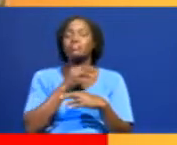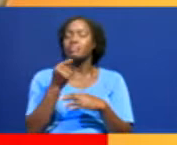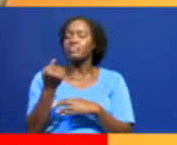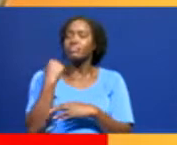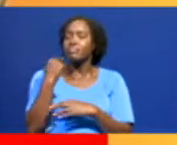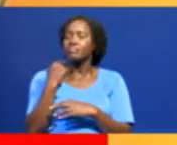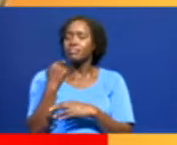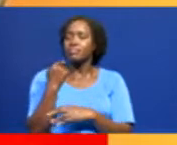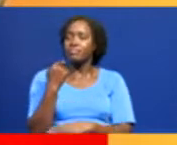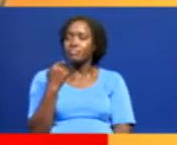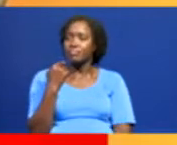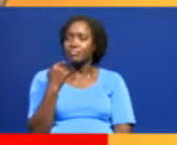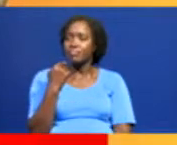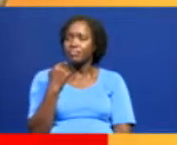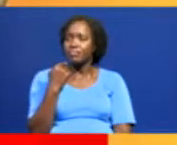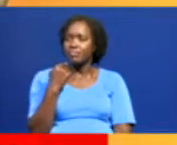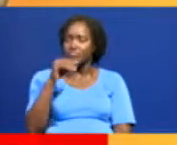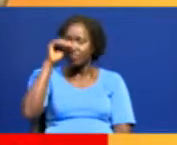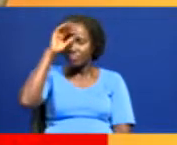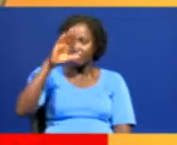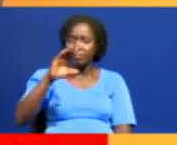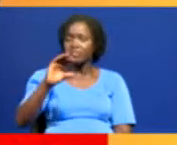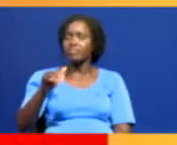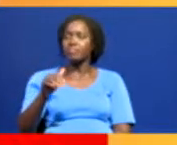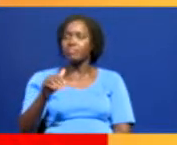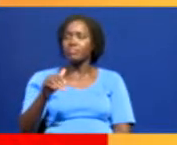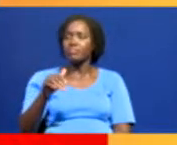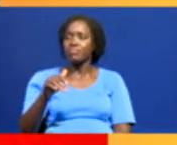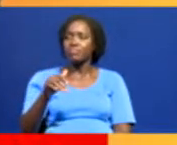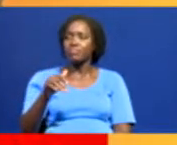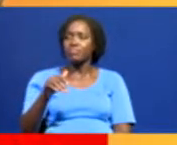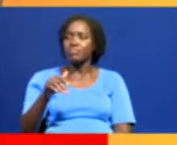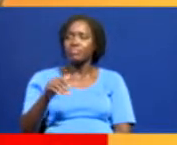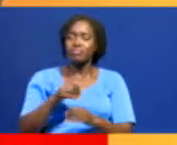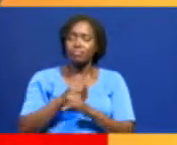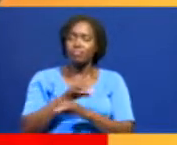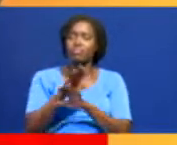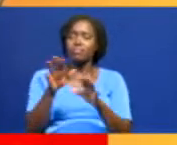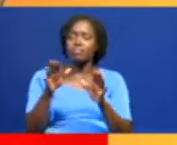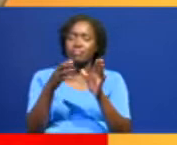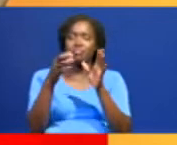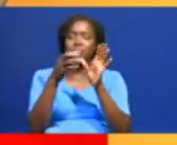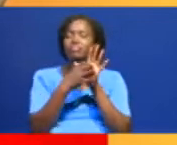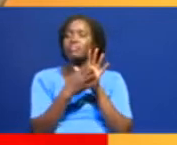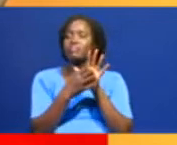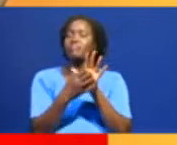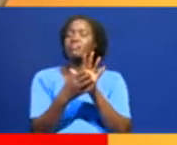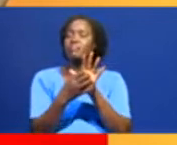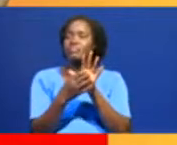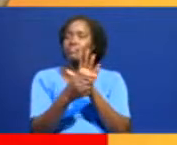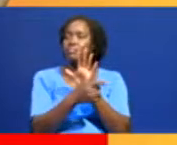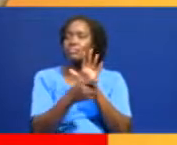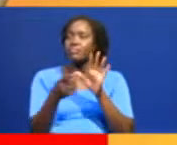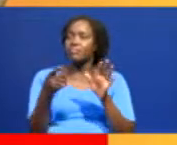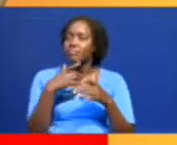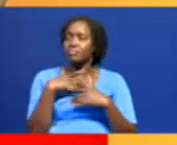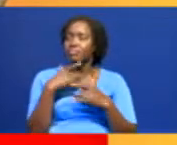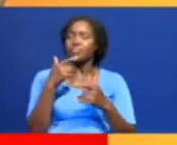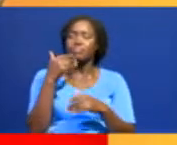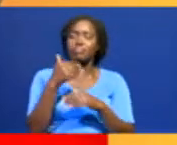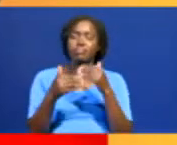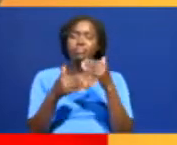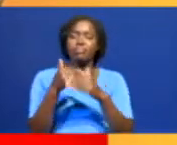Jana nimeona serikali ya Kiambu ikiweza kupeana advertisement kwamba wale ambao wanaweza kufanya